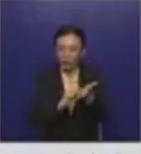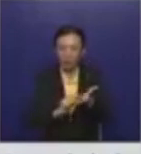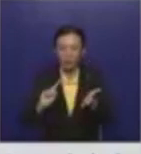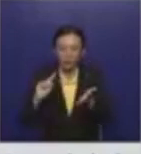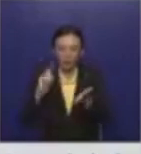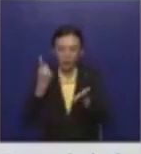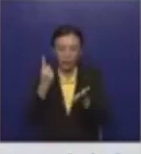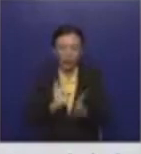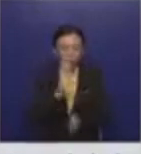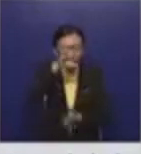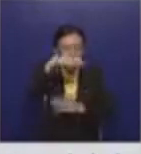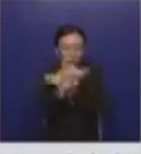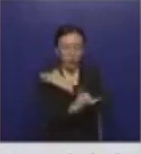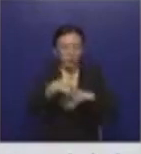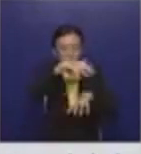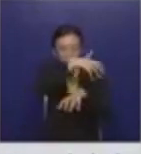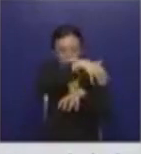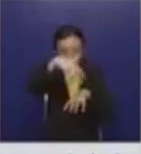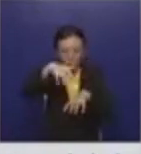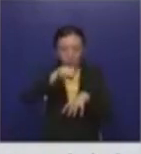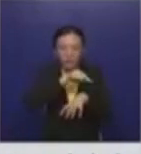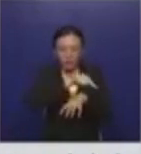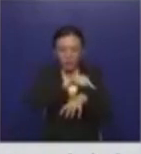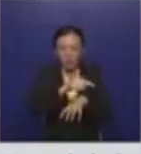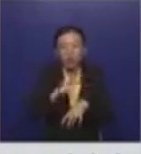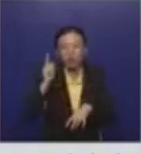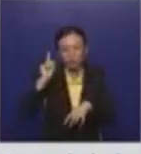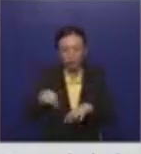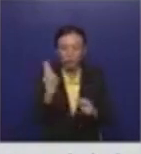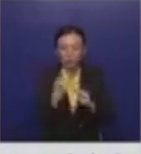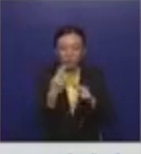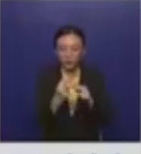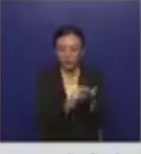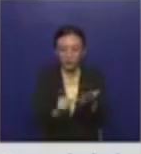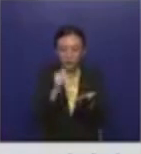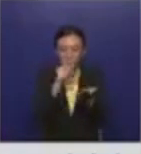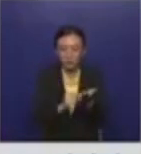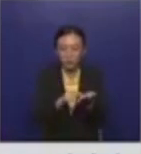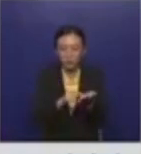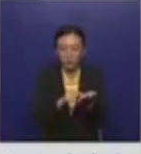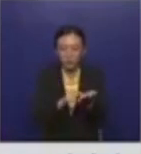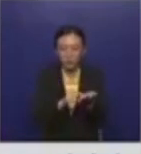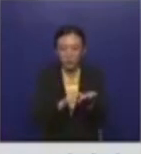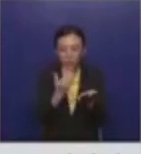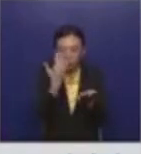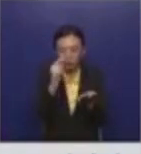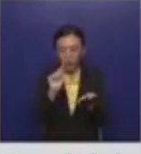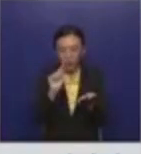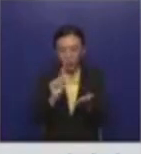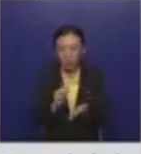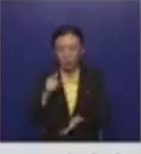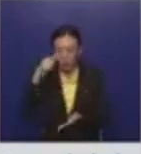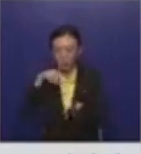ทรอนิกส์ต่างประเทศผู้ประกอบการอิเล็กทรอนิกส์แพลตฟอร์มต่างประเทศต้องจดทะเบียนฐานะที่ท่านเป็นผู้ให้บริการในประเทศ